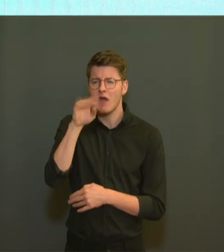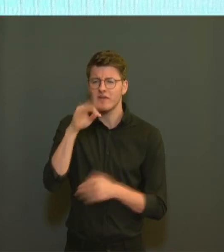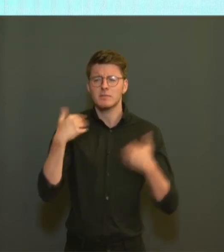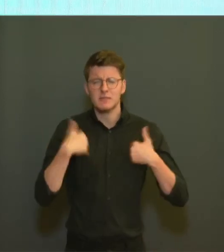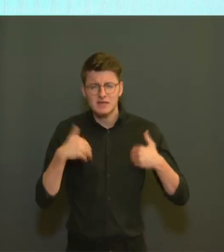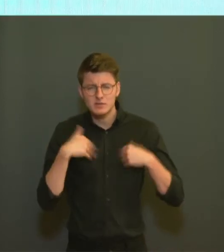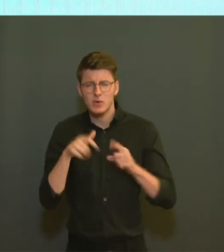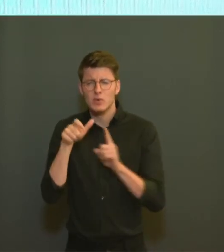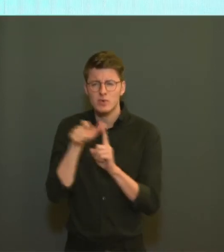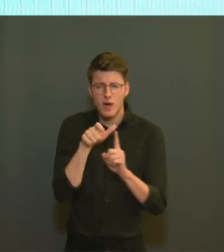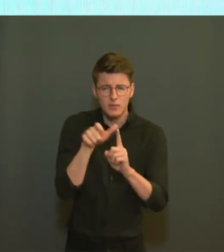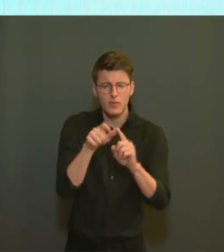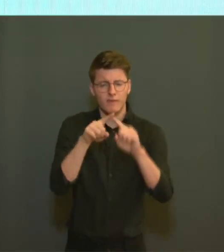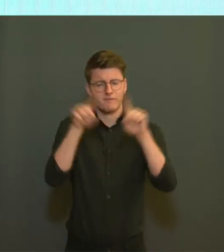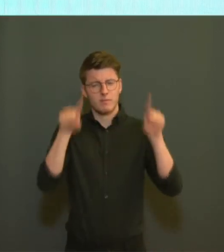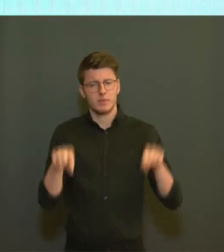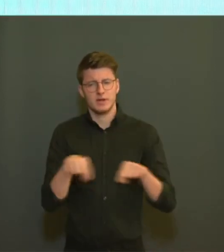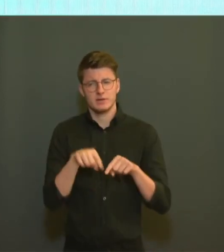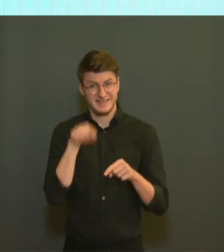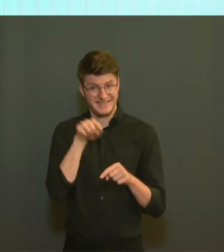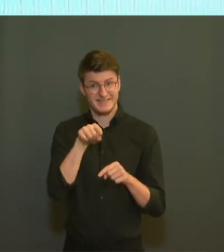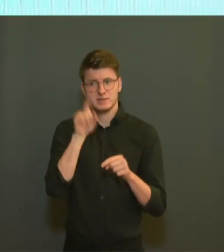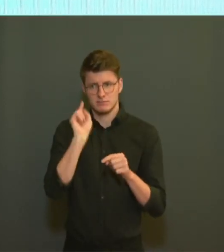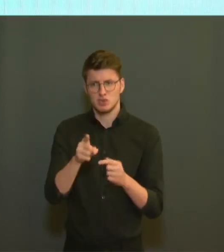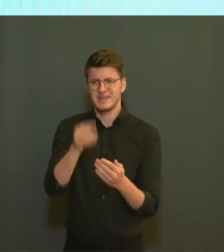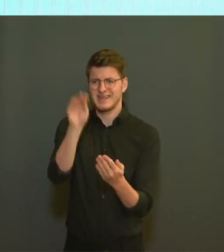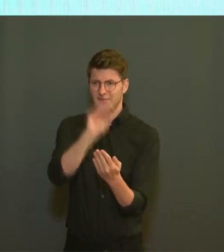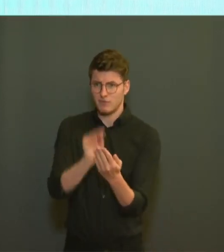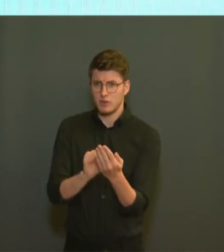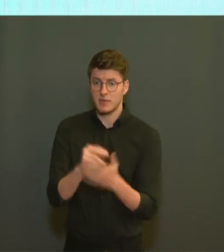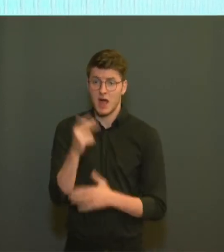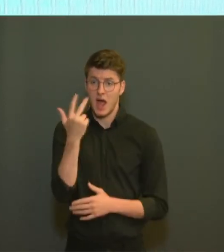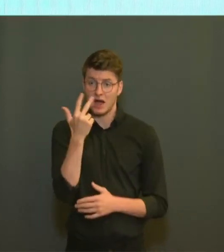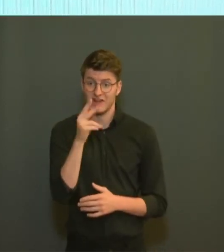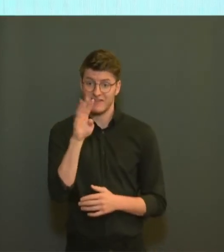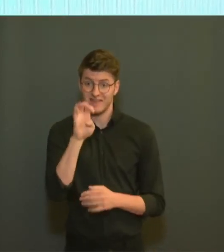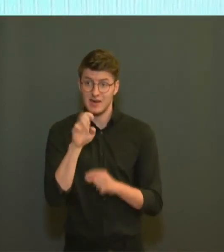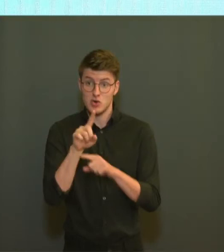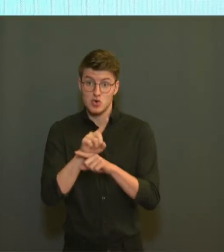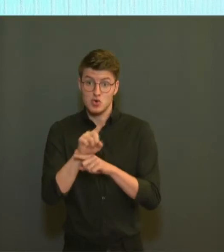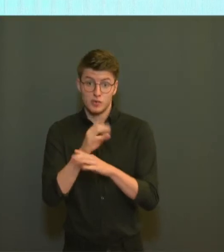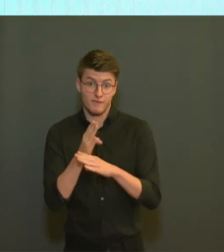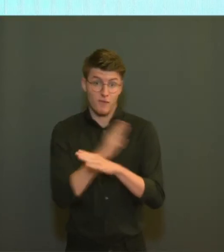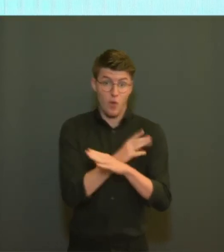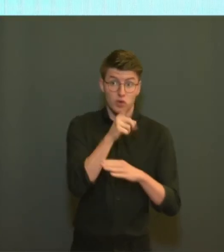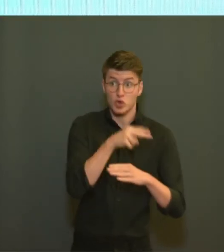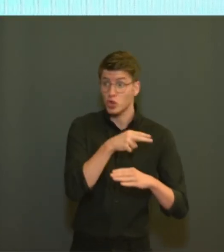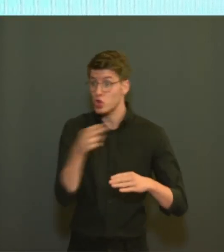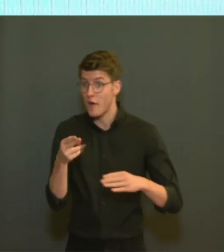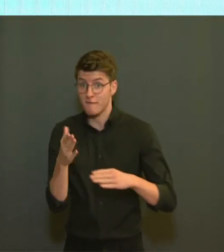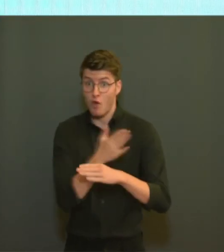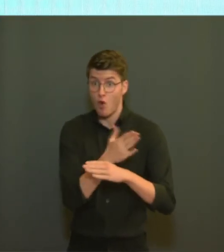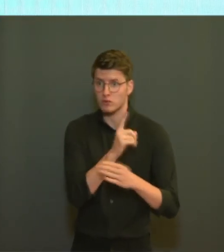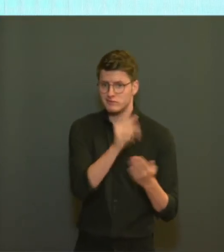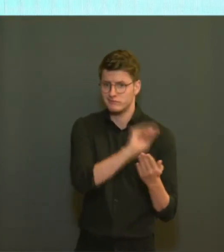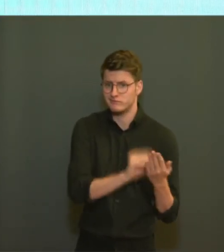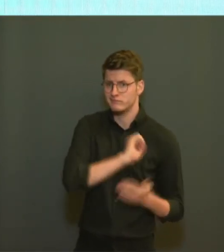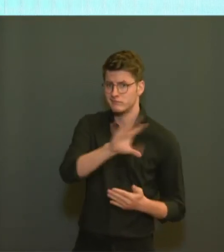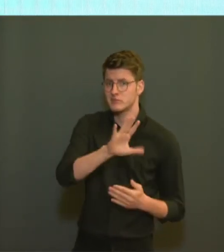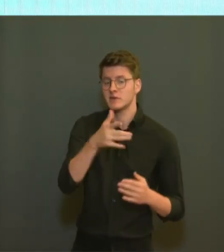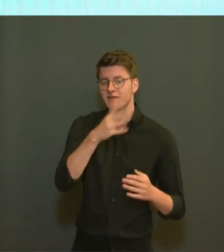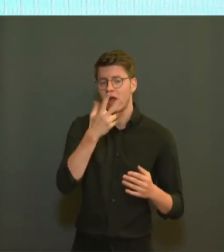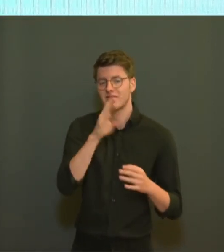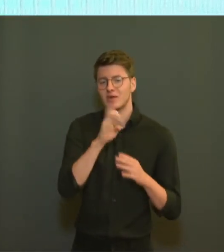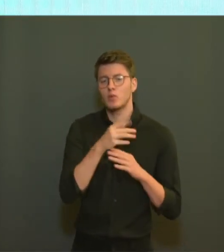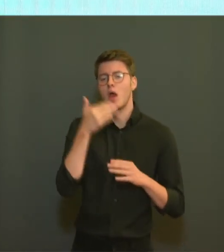worden ingevuld binnen de 48 uur vooraleer u aankomt in België. Elke persoon die met